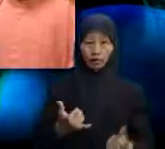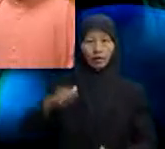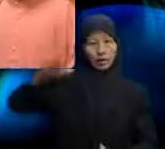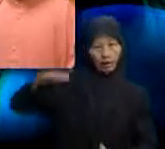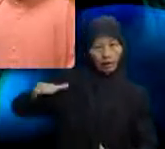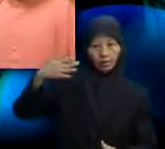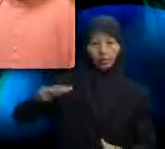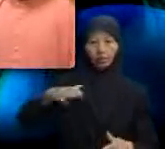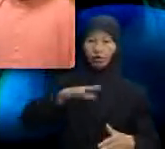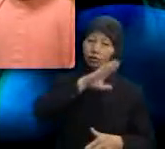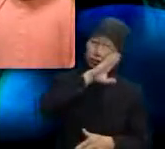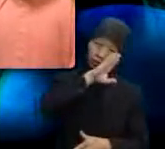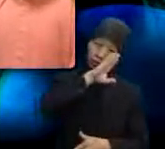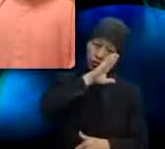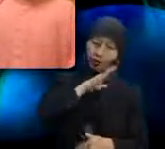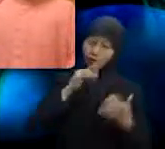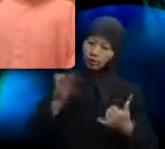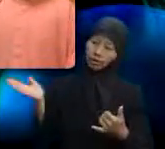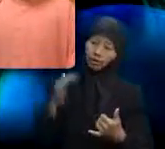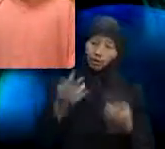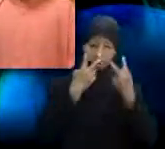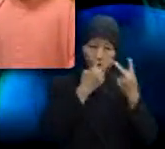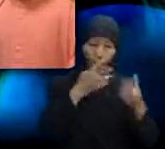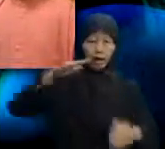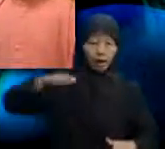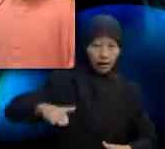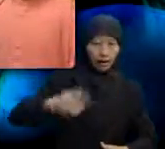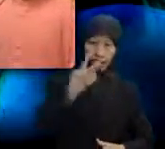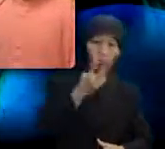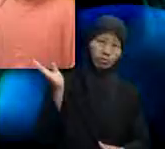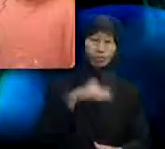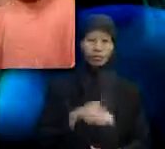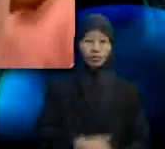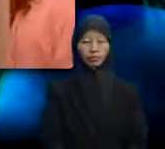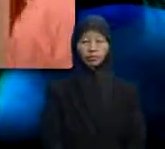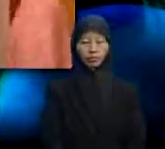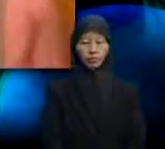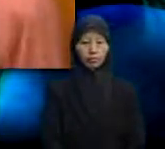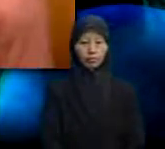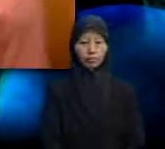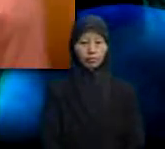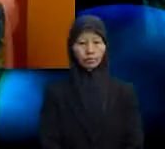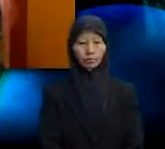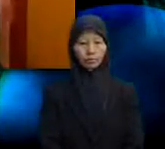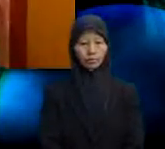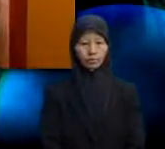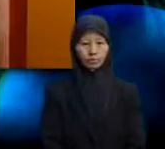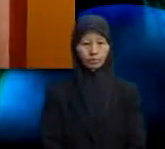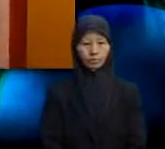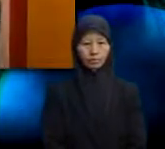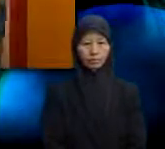Sekarang adik kami sudah pun masuk tidur. Jom bang, kita pergi tengok dia. Jom. Jom.